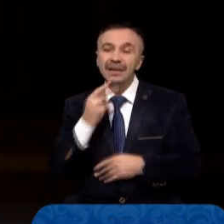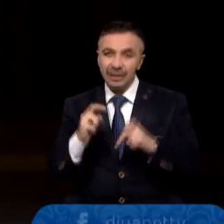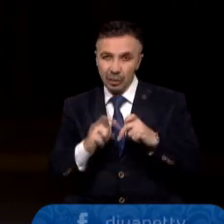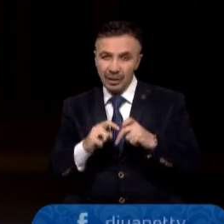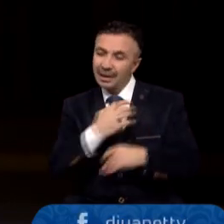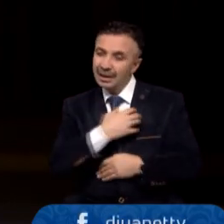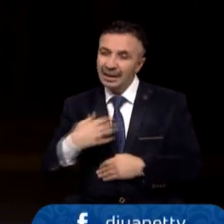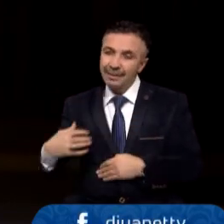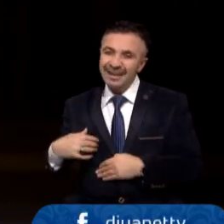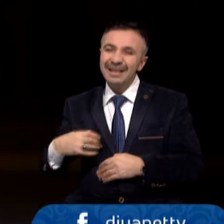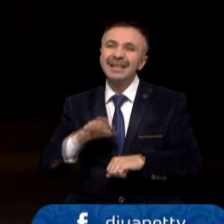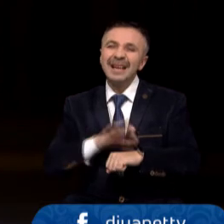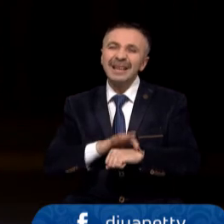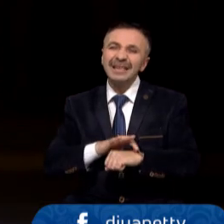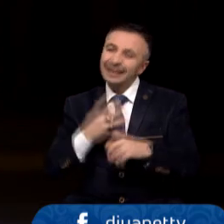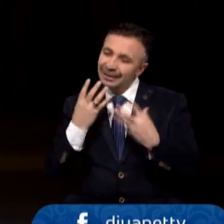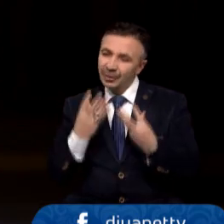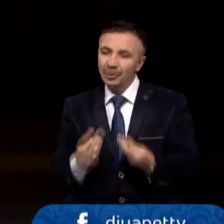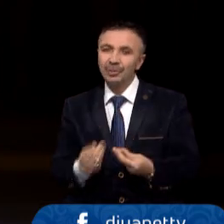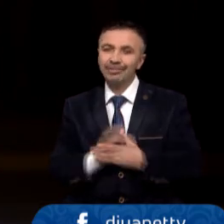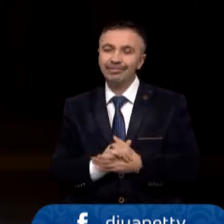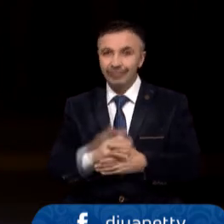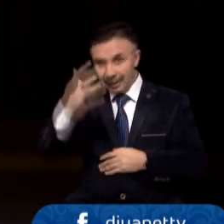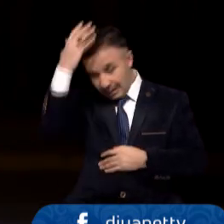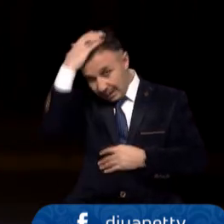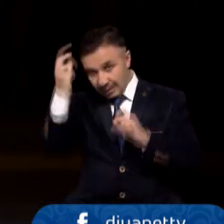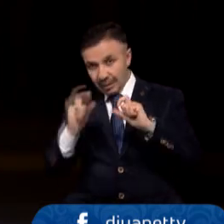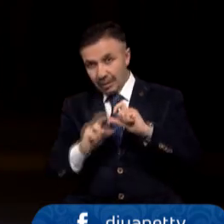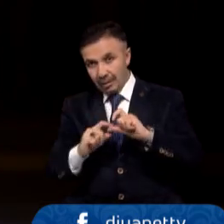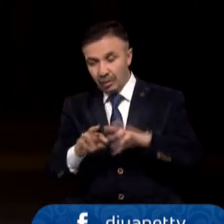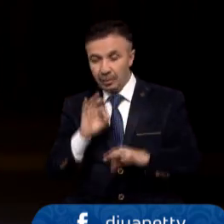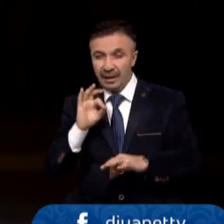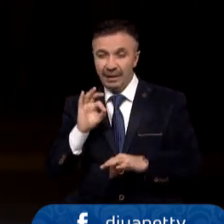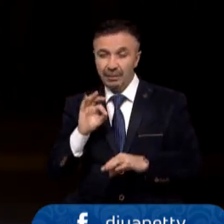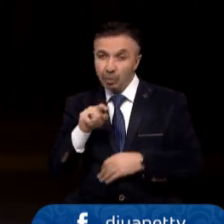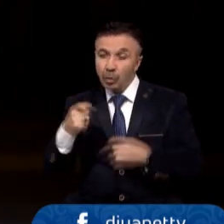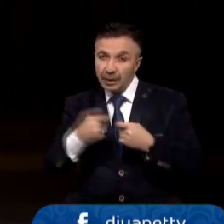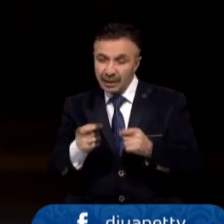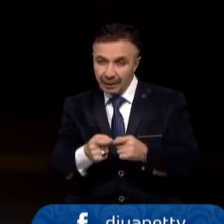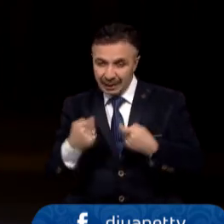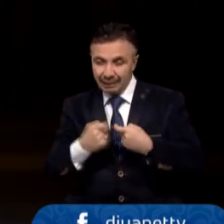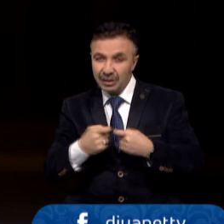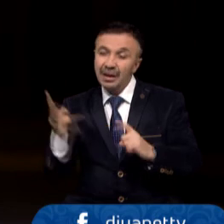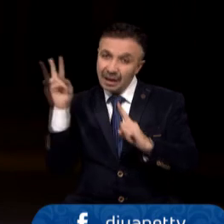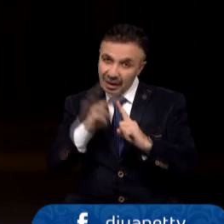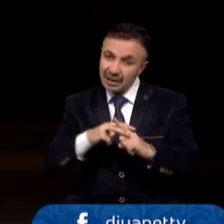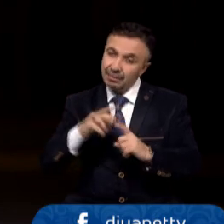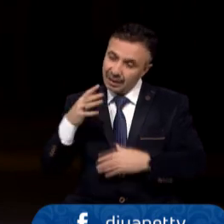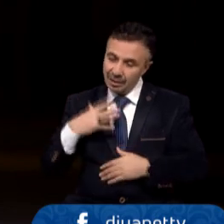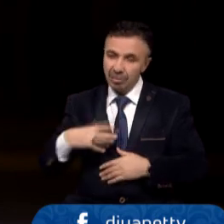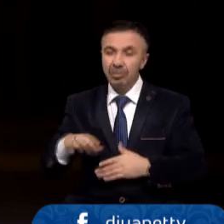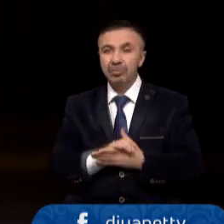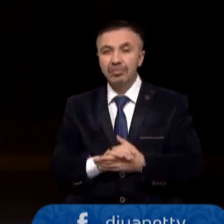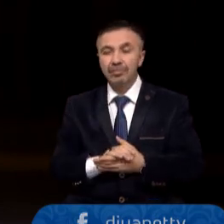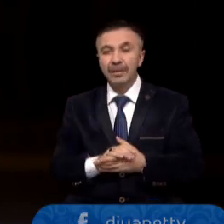Peygamberimizin kızı bruki ya rahatsızlandı Allah Hz Osman Efendimiz bu savaşa